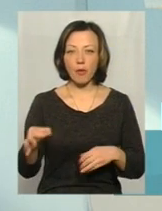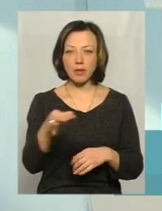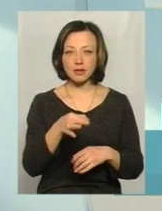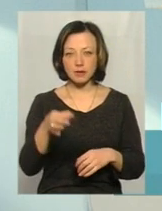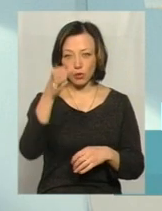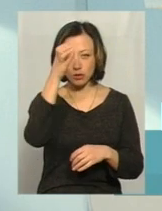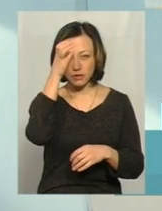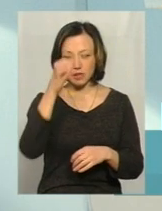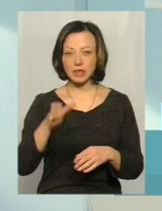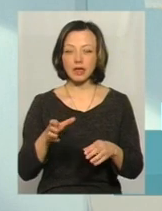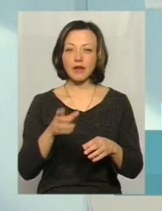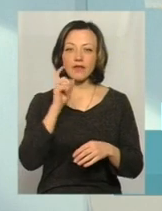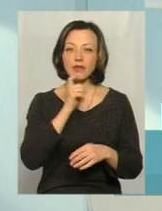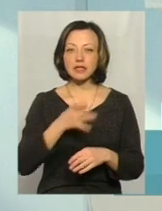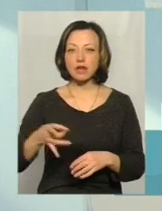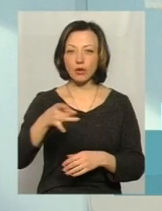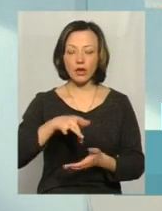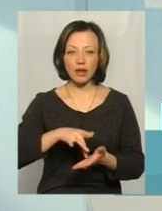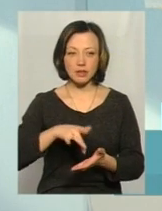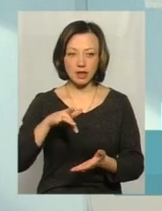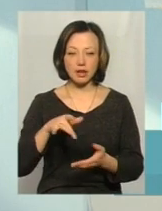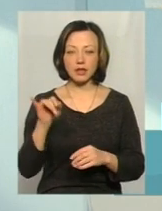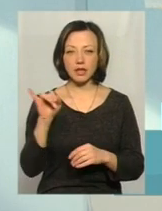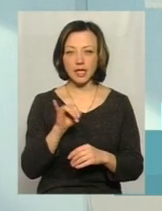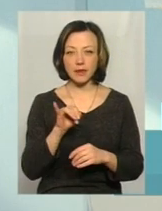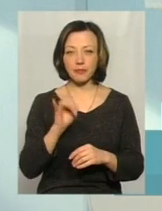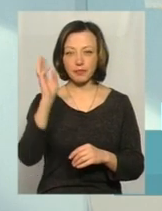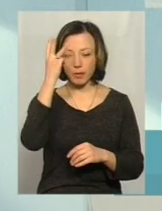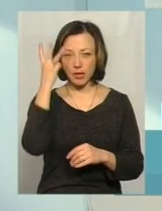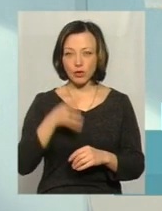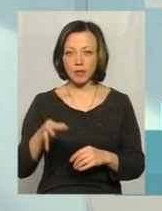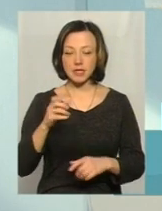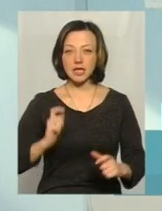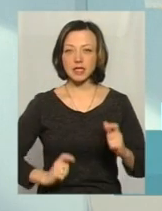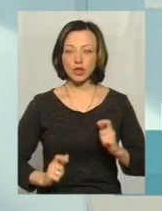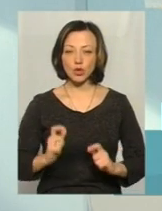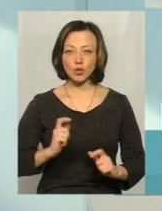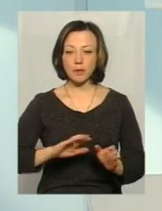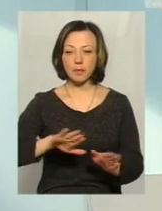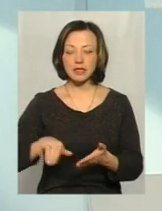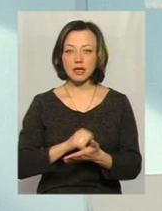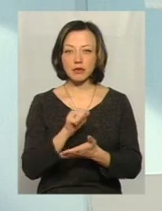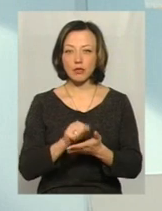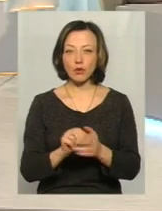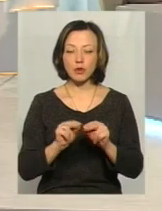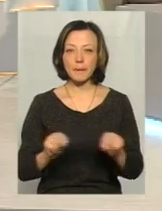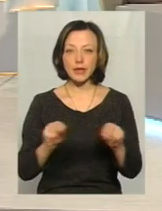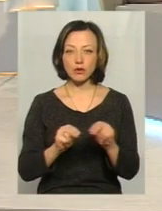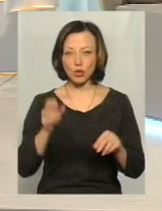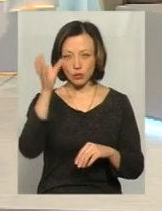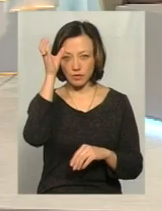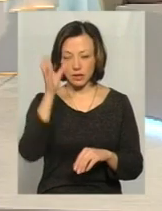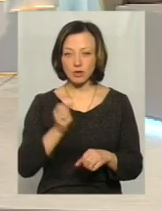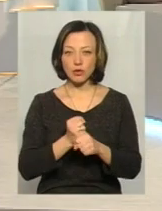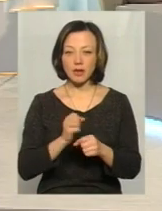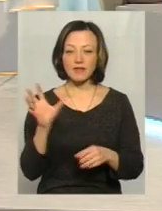департамент освіти, Вінницький регіональний центр та Хмельницький обласний інститут післядипломної педагогічної освіти,